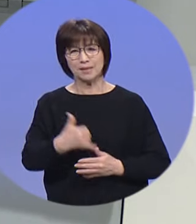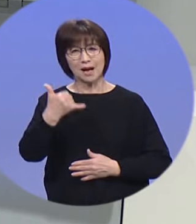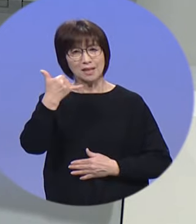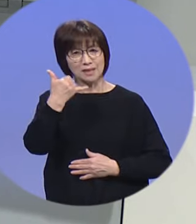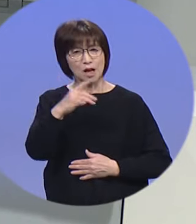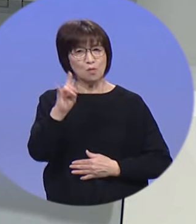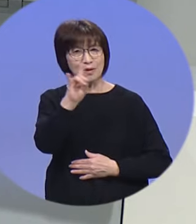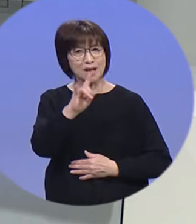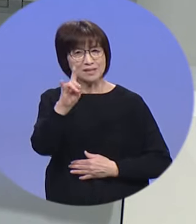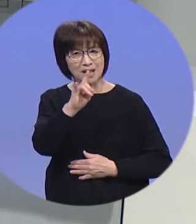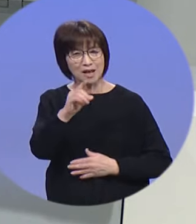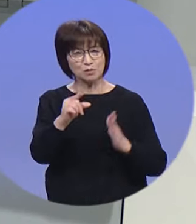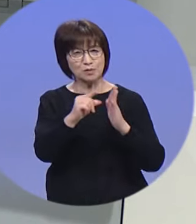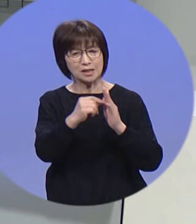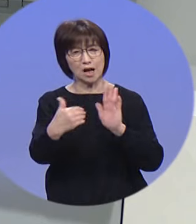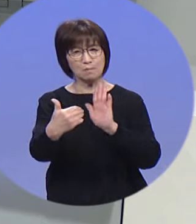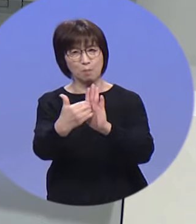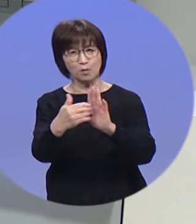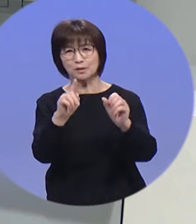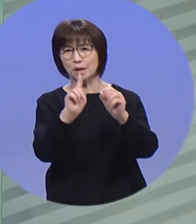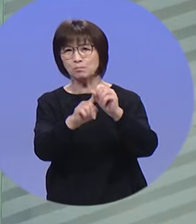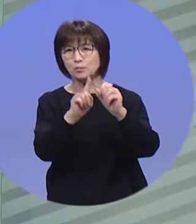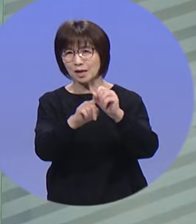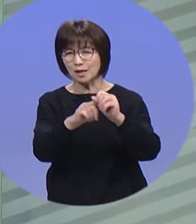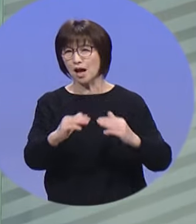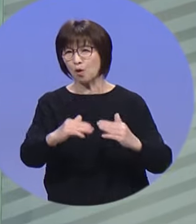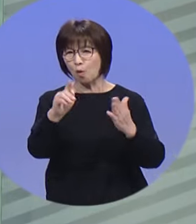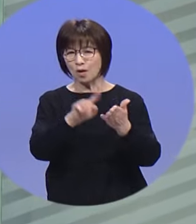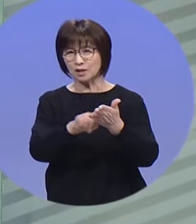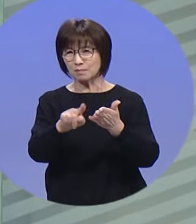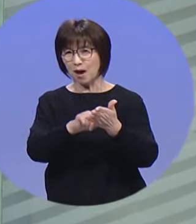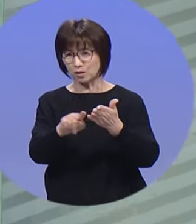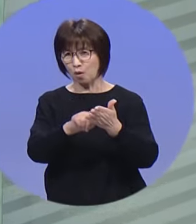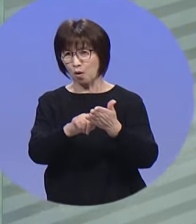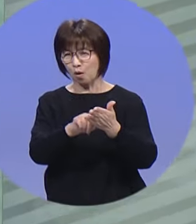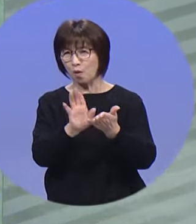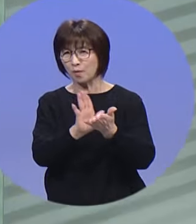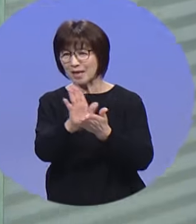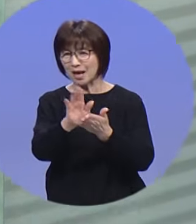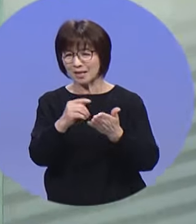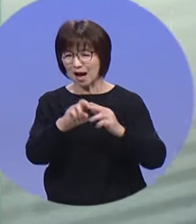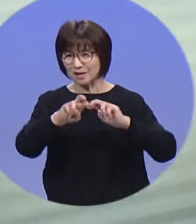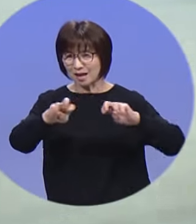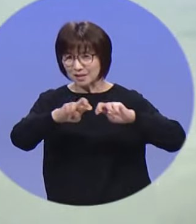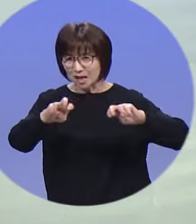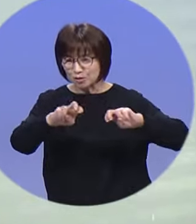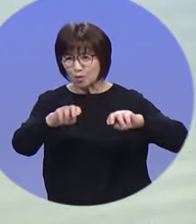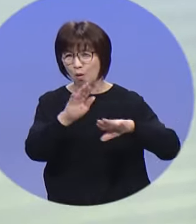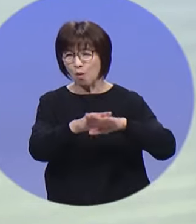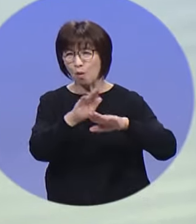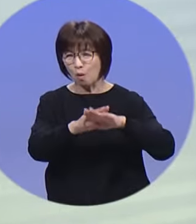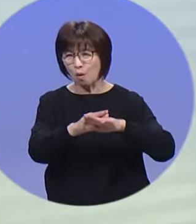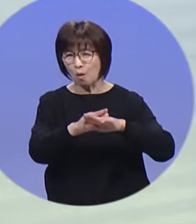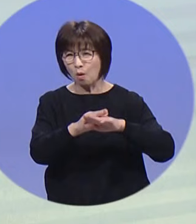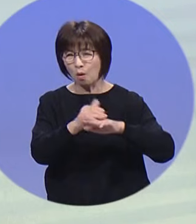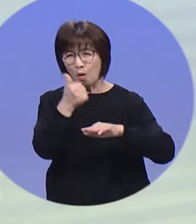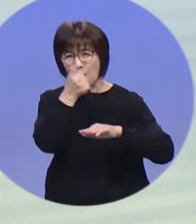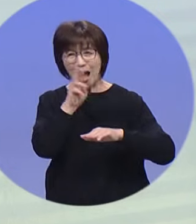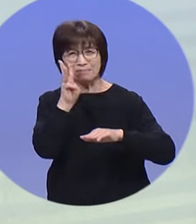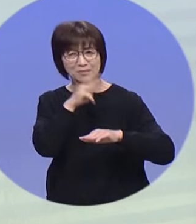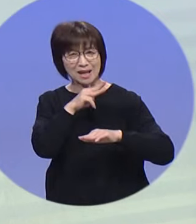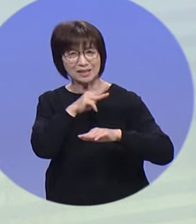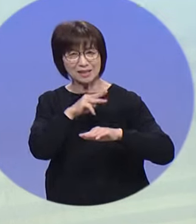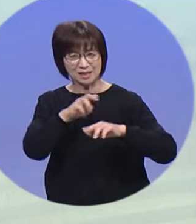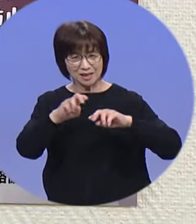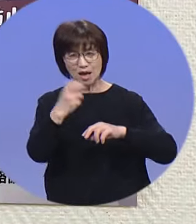電話で詐欺の被害防止に向けて、高度なスマートフォンデータ解析ツールを導入して犯罪捜査能力の向